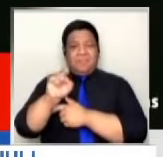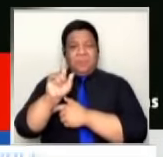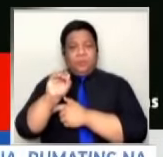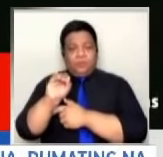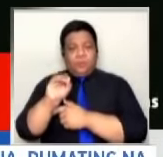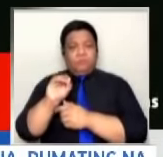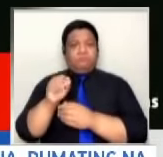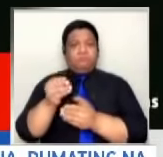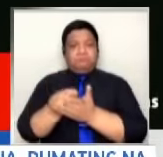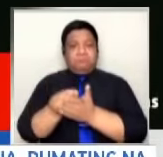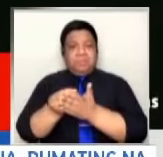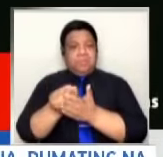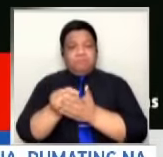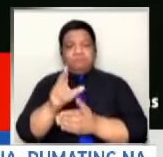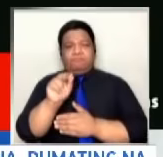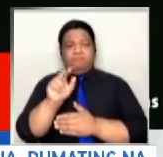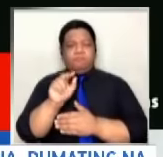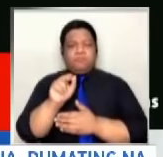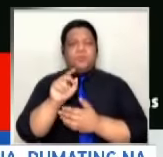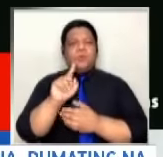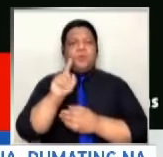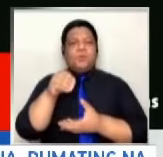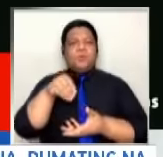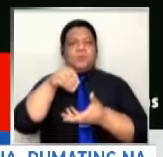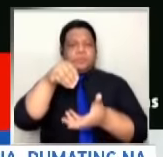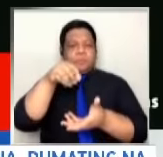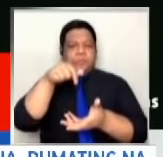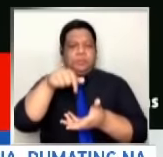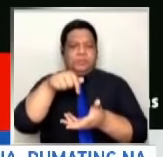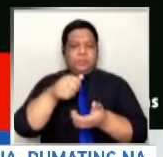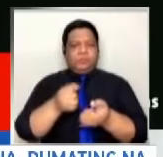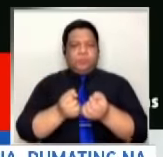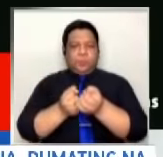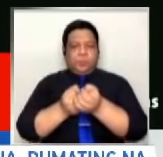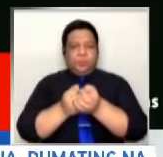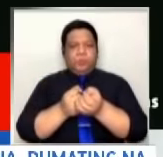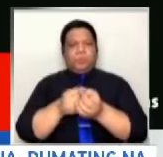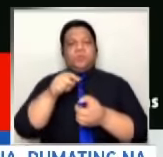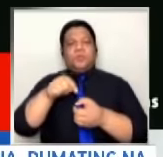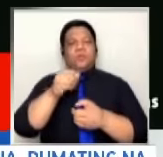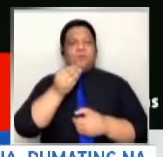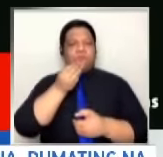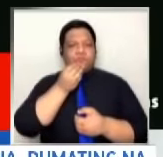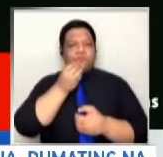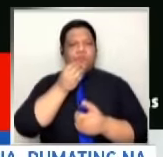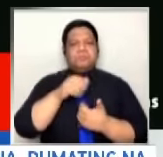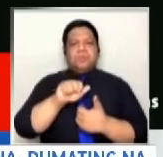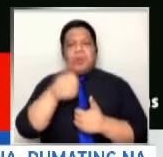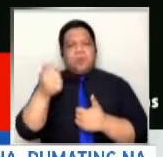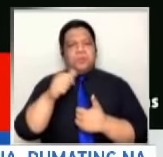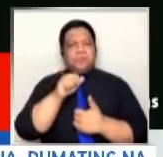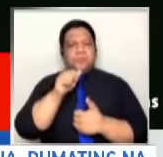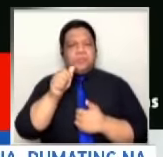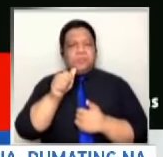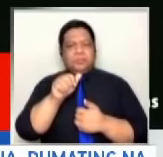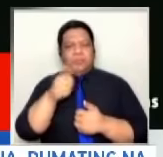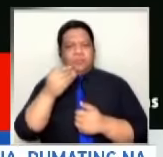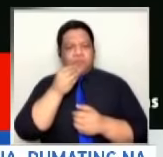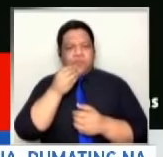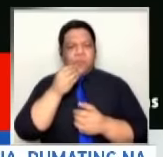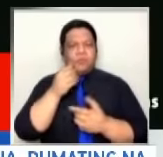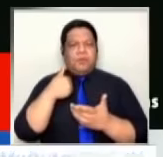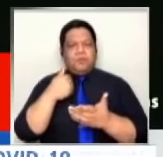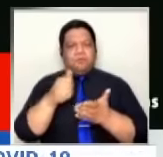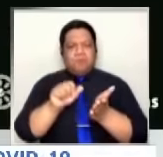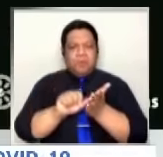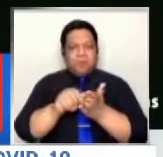that food and other non-food requirements are adequately provided. So wala po tayong cash